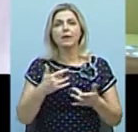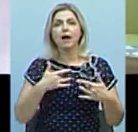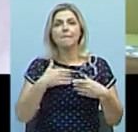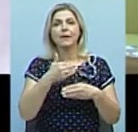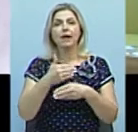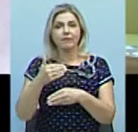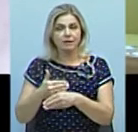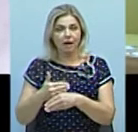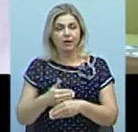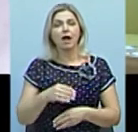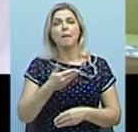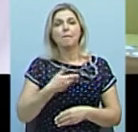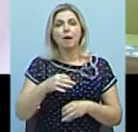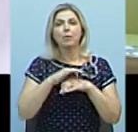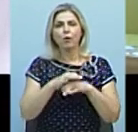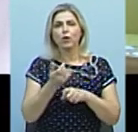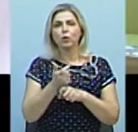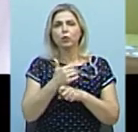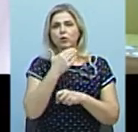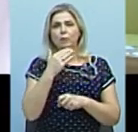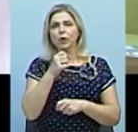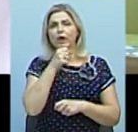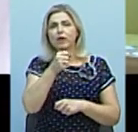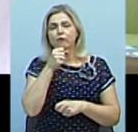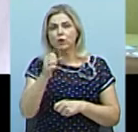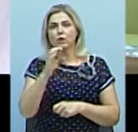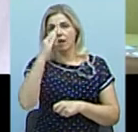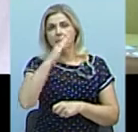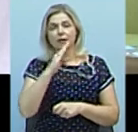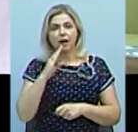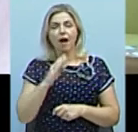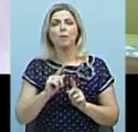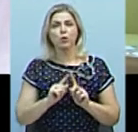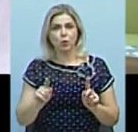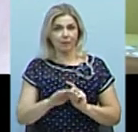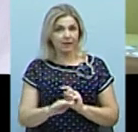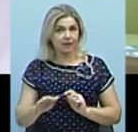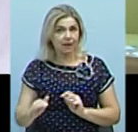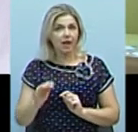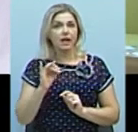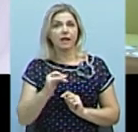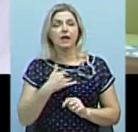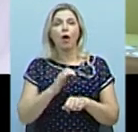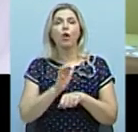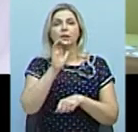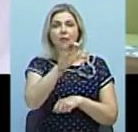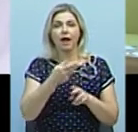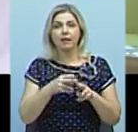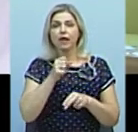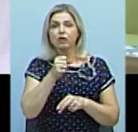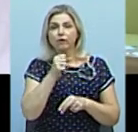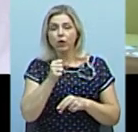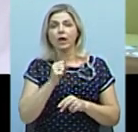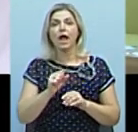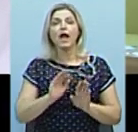документальної вистави. Ми провели дуже багато інтерв'ю з батьками особливих дітей. Я надіслала ці інтерв'ю драматургу Ірині